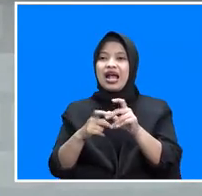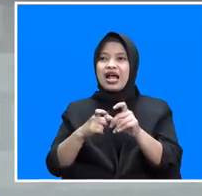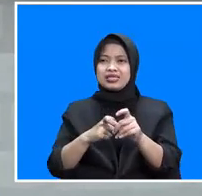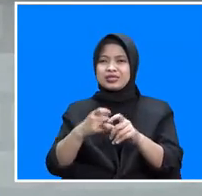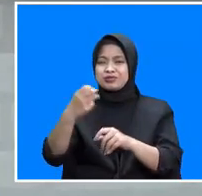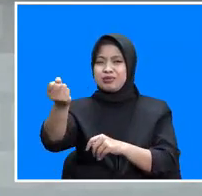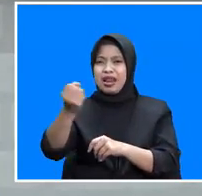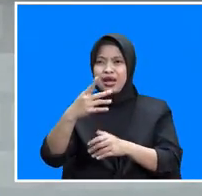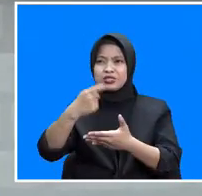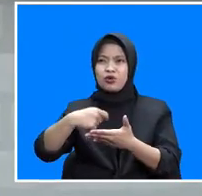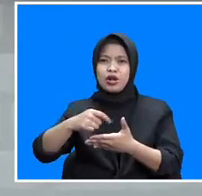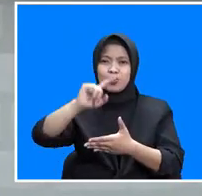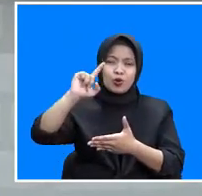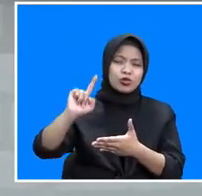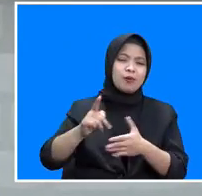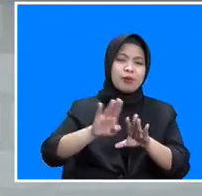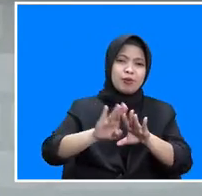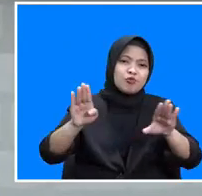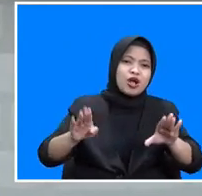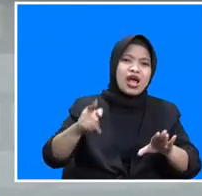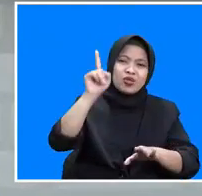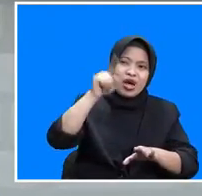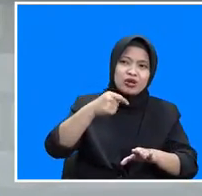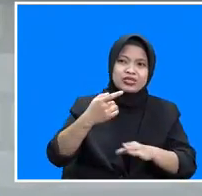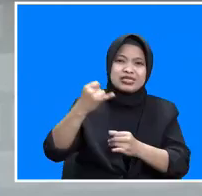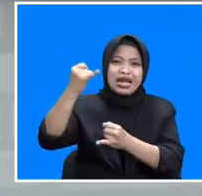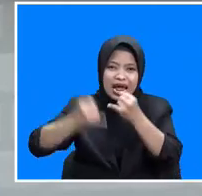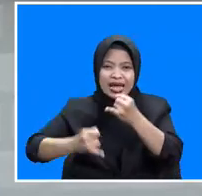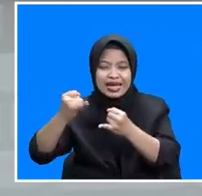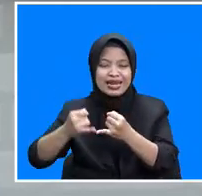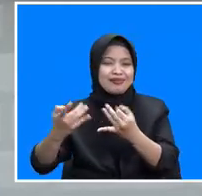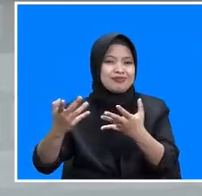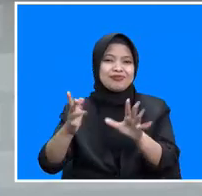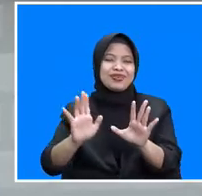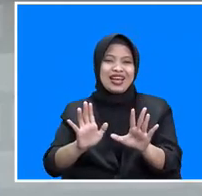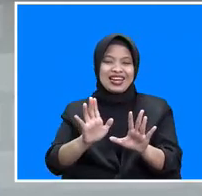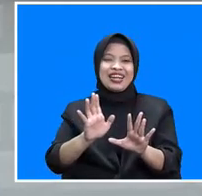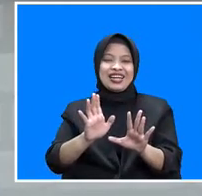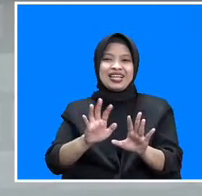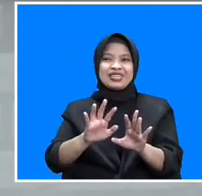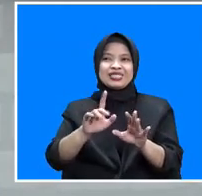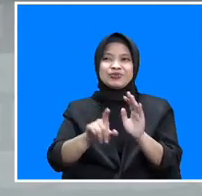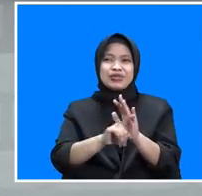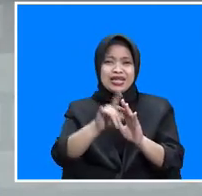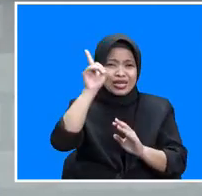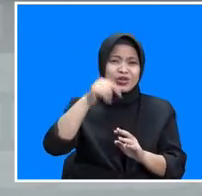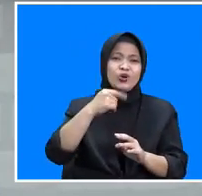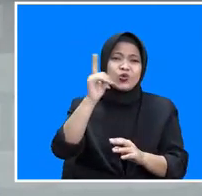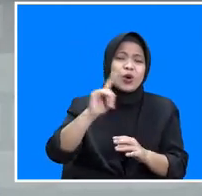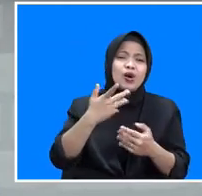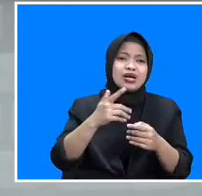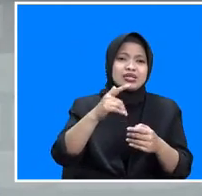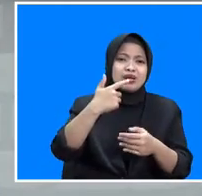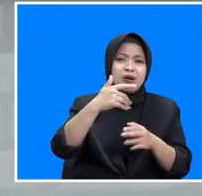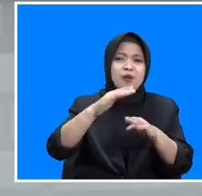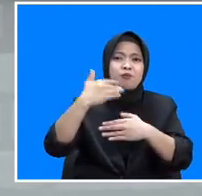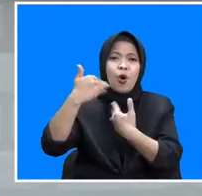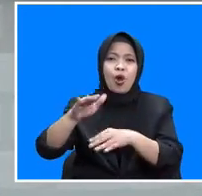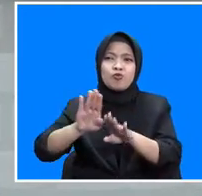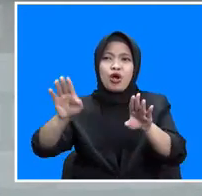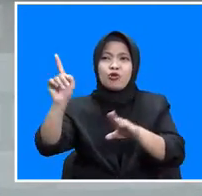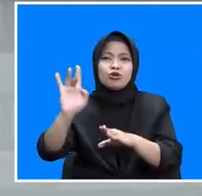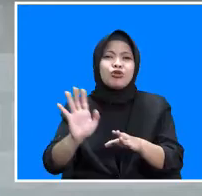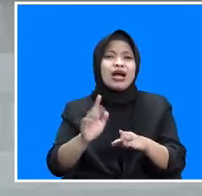schools itu the first to open and last to close. Jadi kalau ada apa-apa tuh, yang duluan buka itu bukan mall,